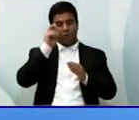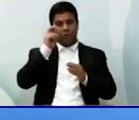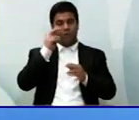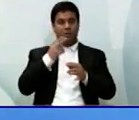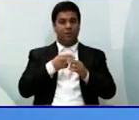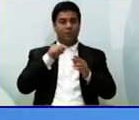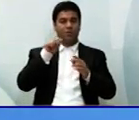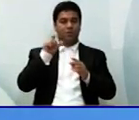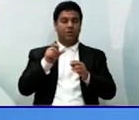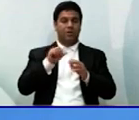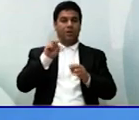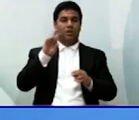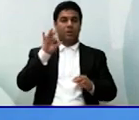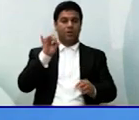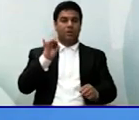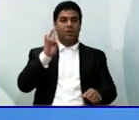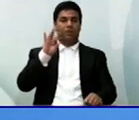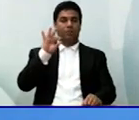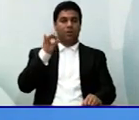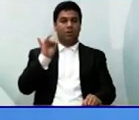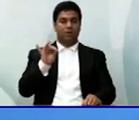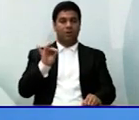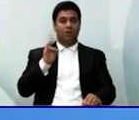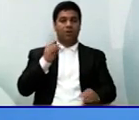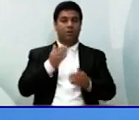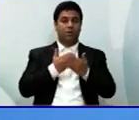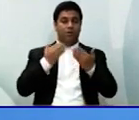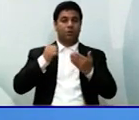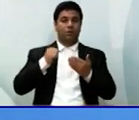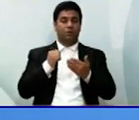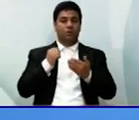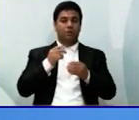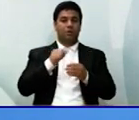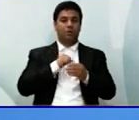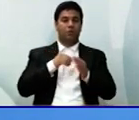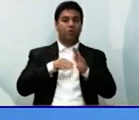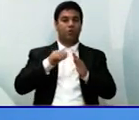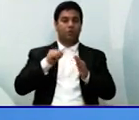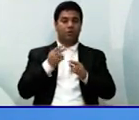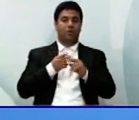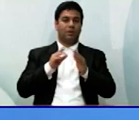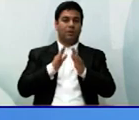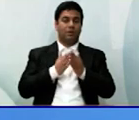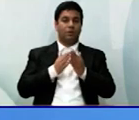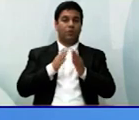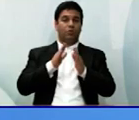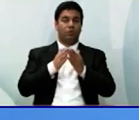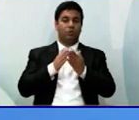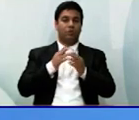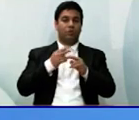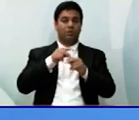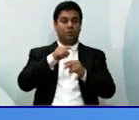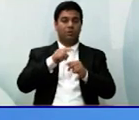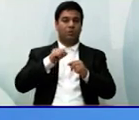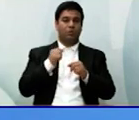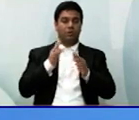государственного деятеля Алишера Наваи. «Нет друга милее книги». Дружите, ребята, с книгой